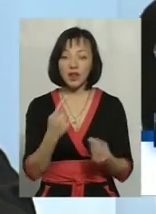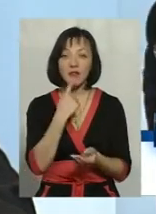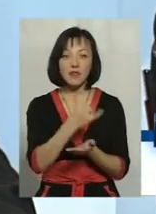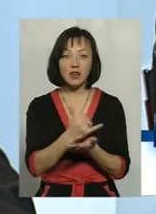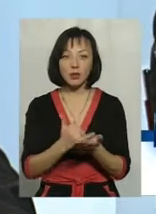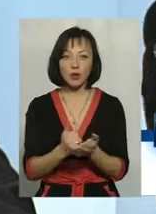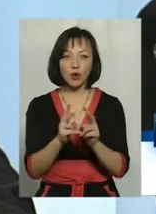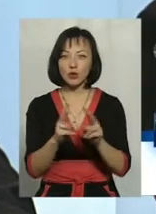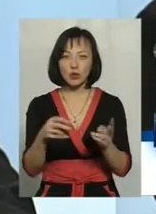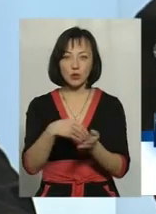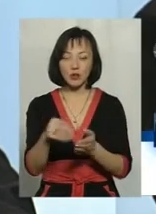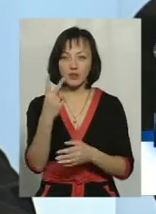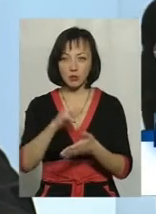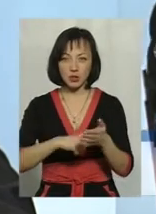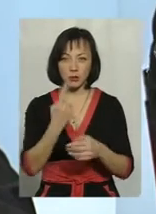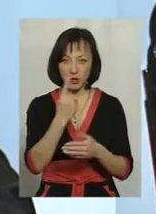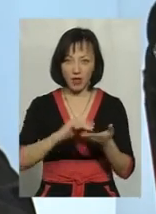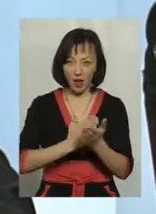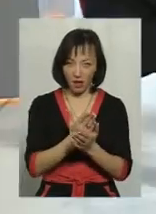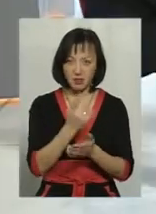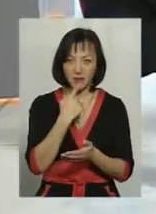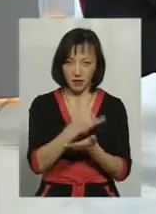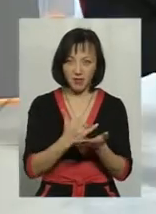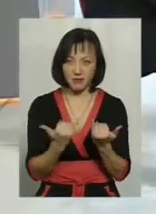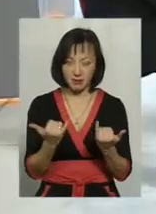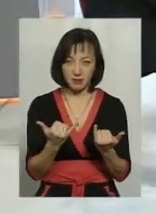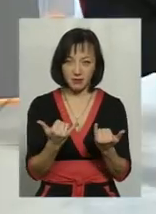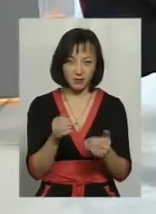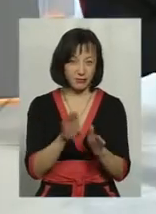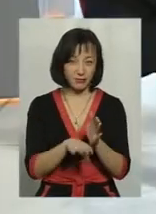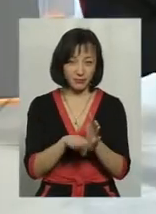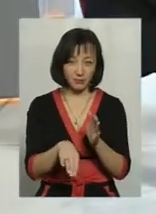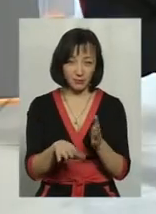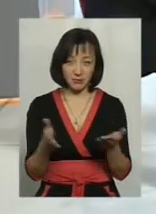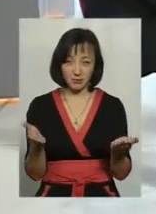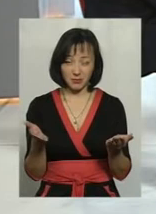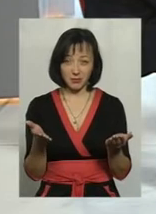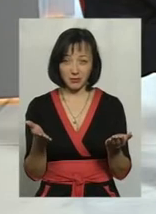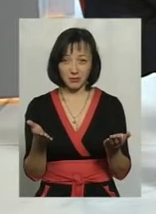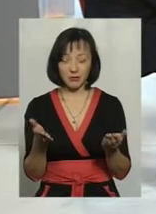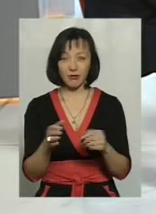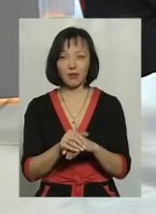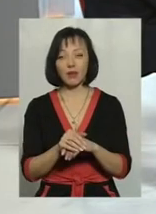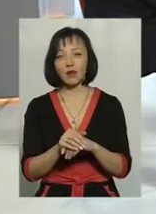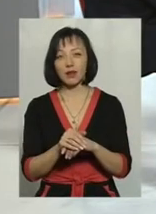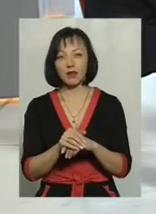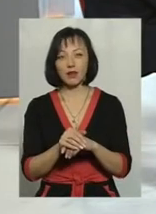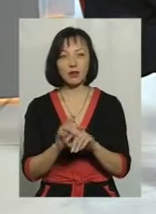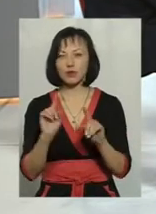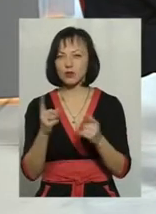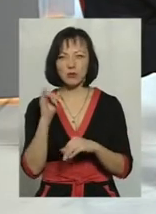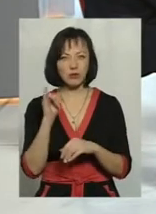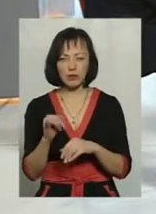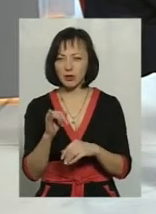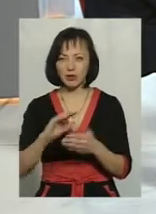практично ніколи не купує. Дві причини. Перша – це якість вина як така, тобто зроблено сухофруктів, я його так називаю. Дуже,